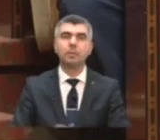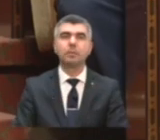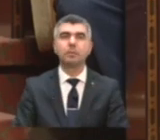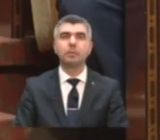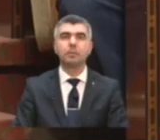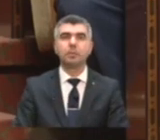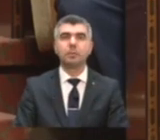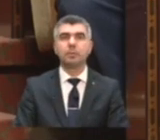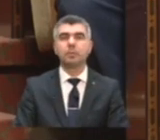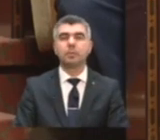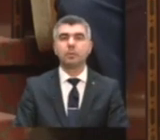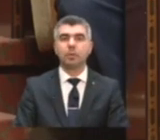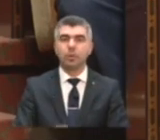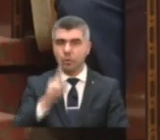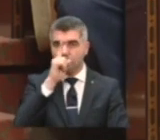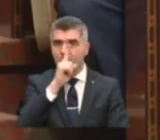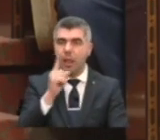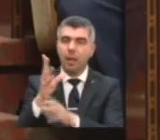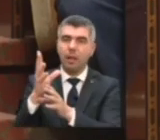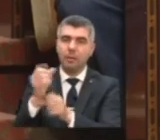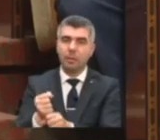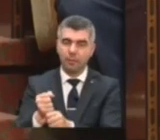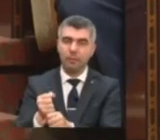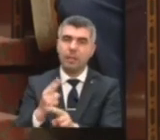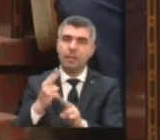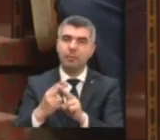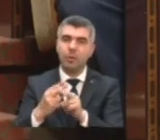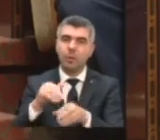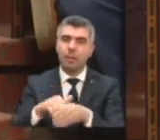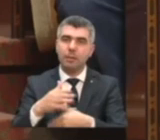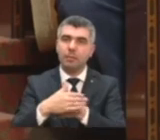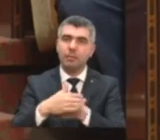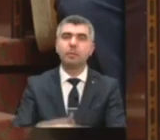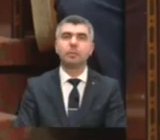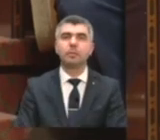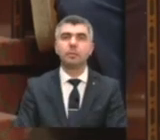رئيسة، نتمنى لك الشفاء العاجل باسم فريق التجمع الوطني الأحرار.